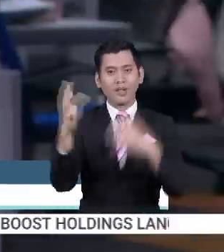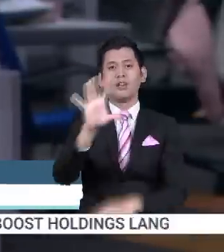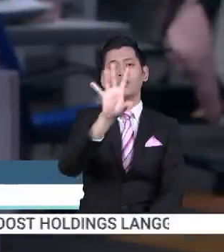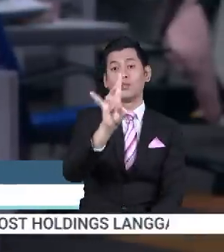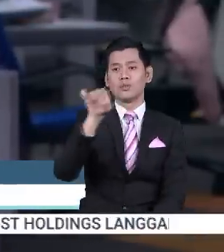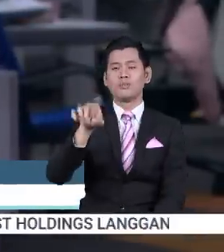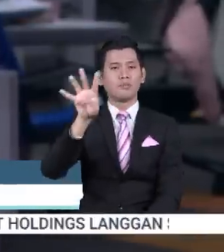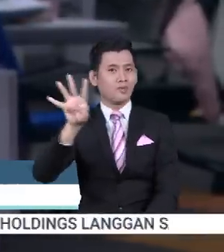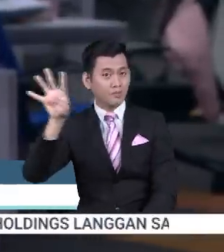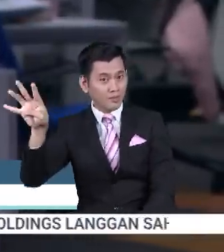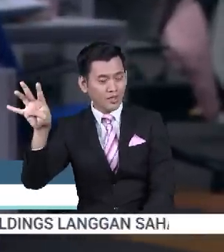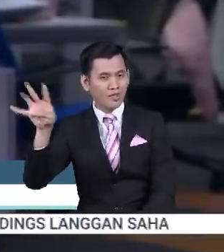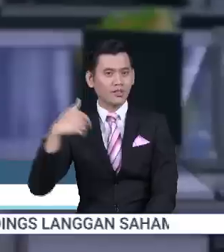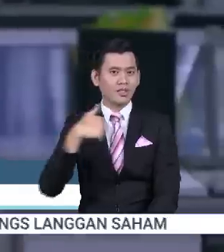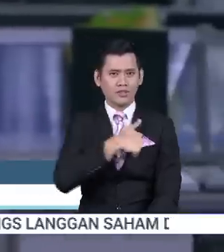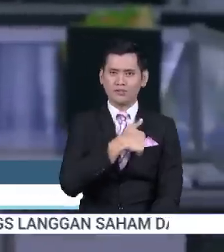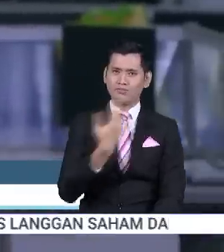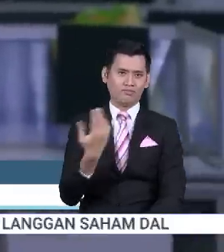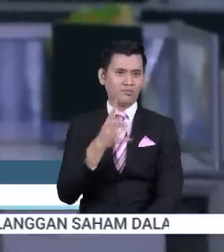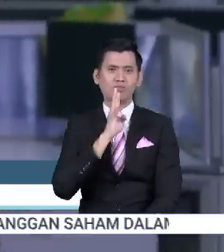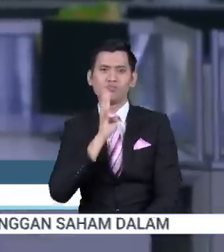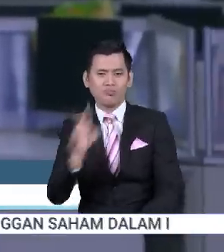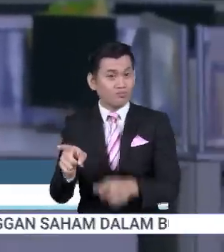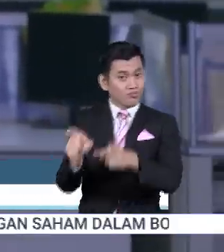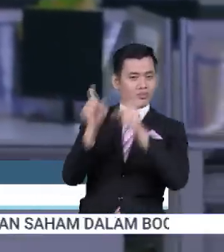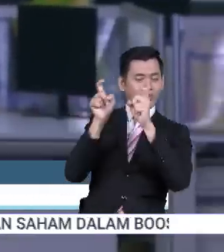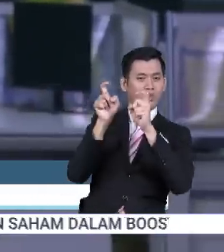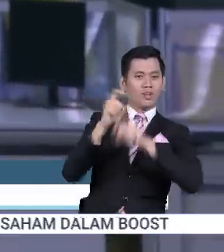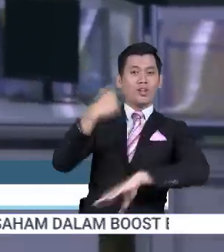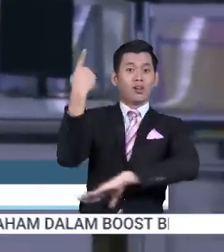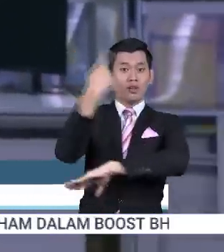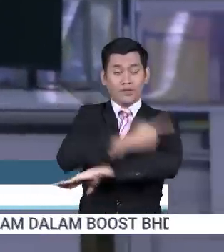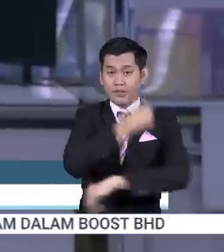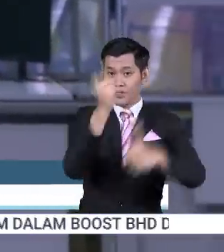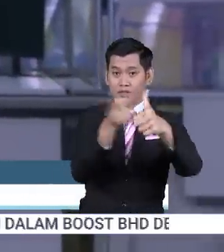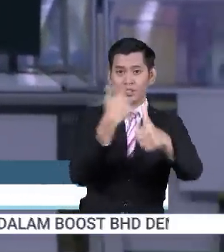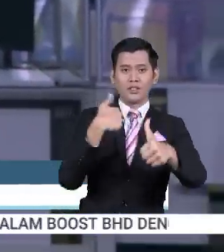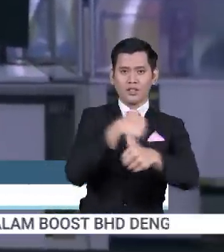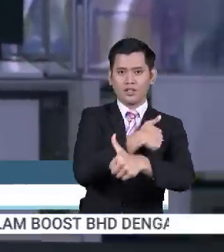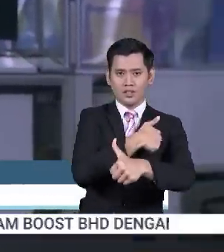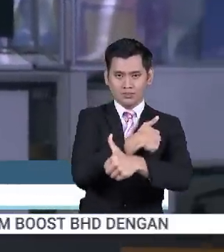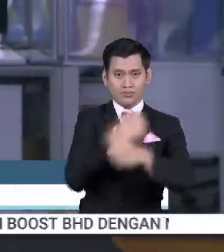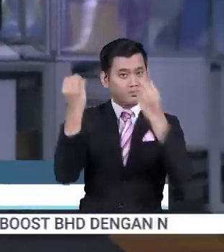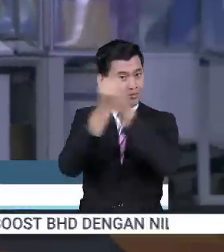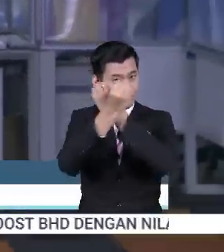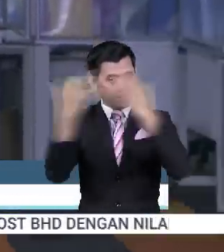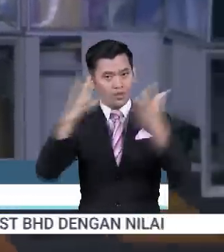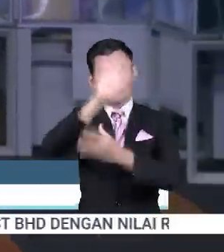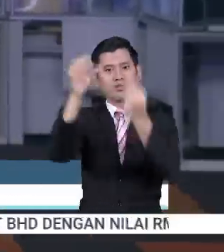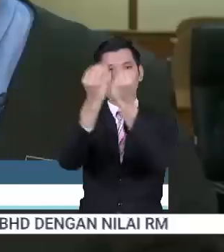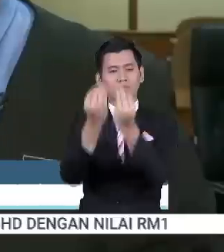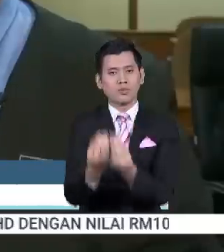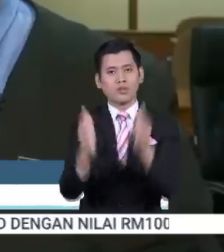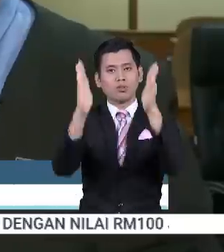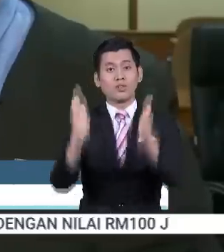yang lebih laju, kita tengok semasa hari pertama kita bersiaran, dia punya jumlah